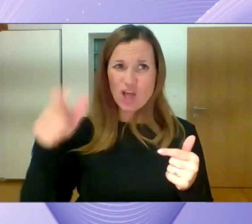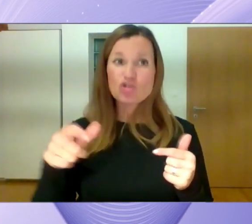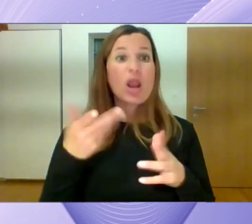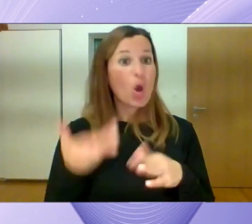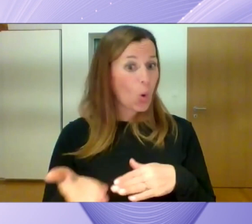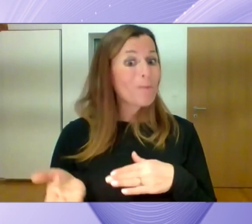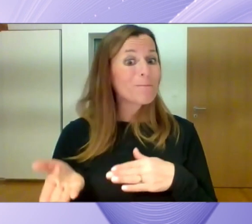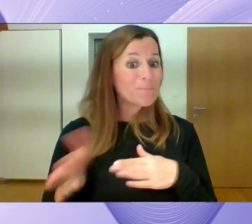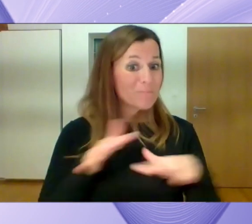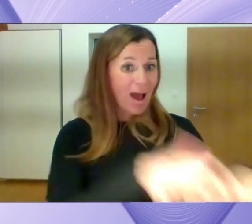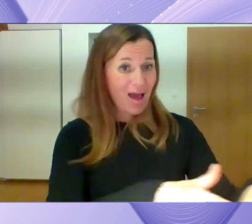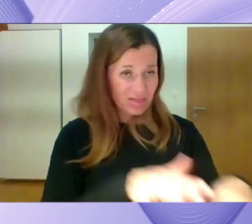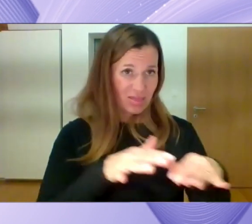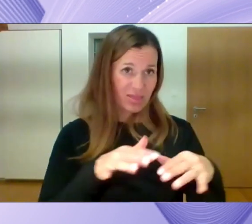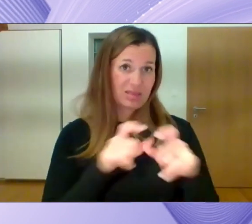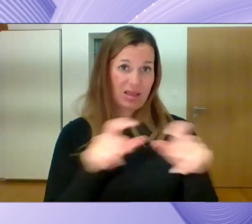preprog. Potem